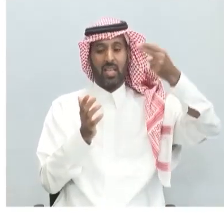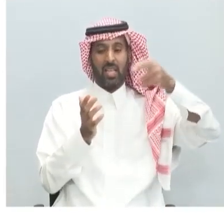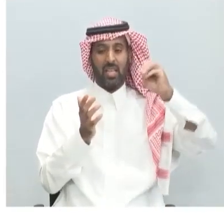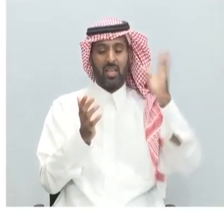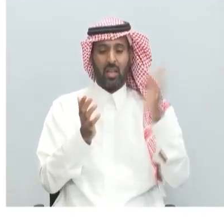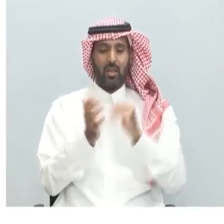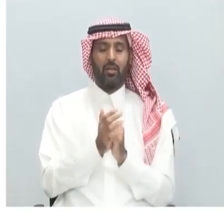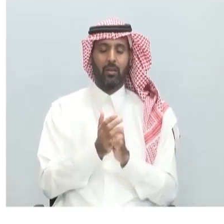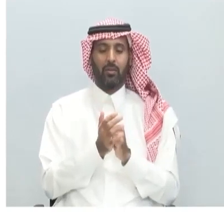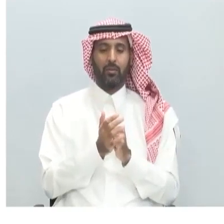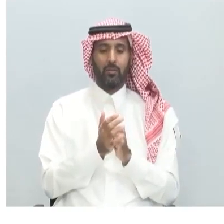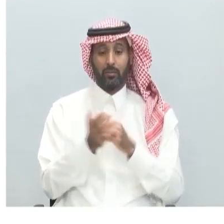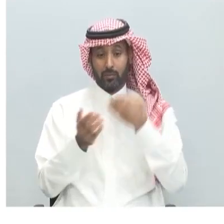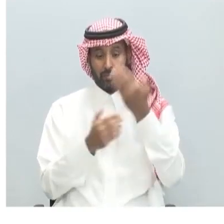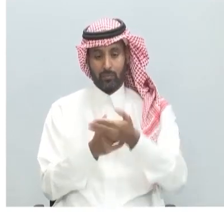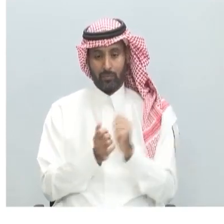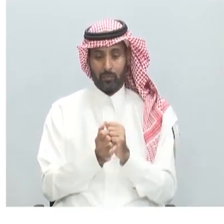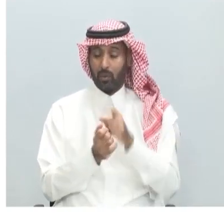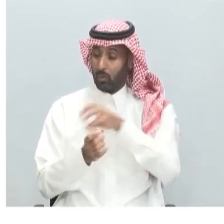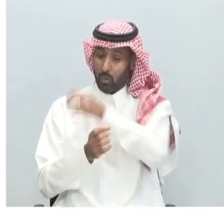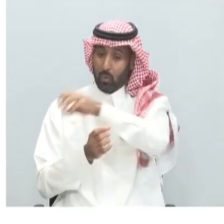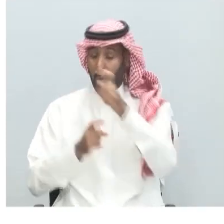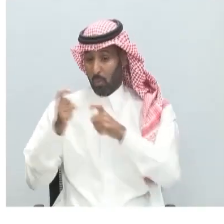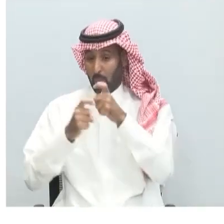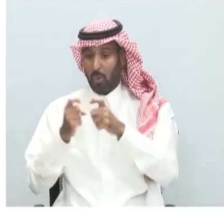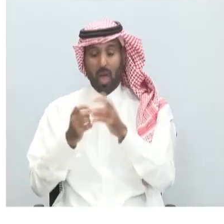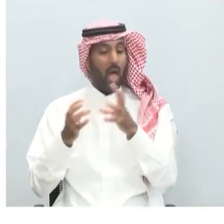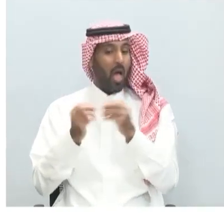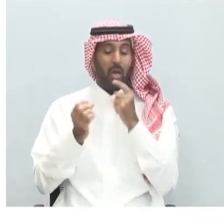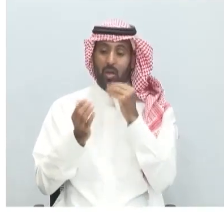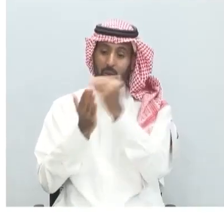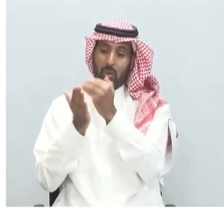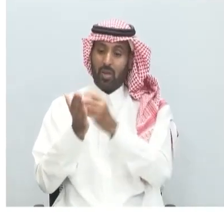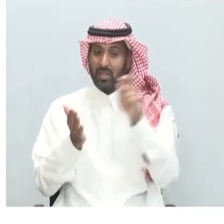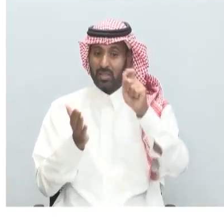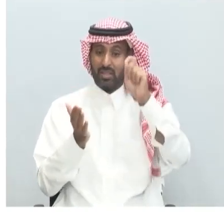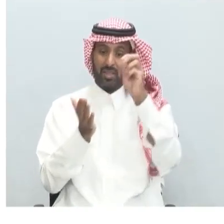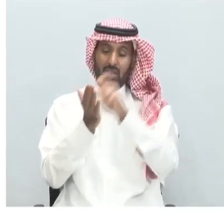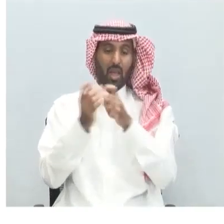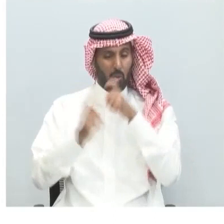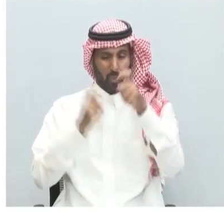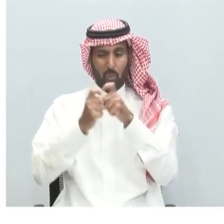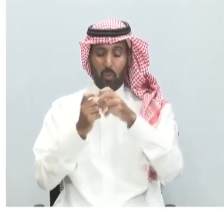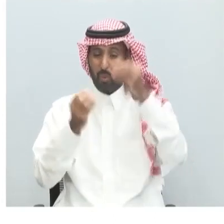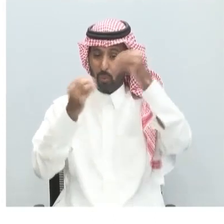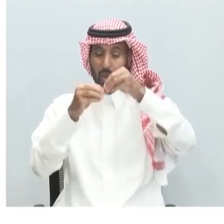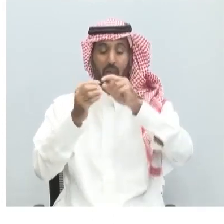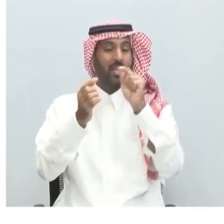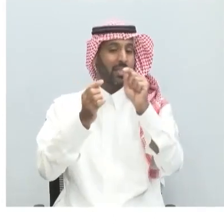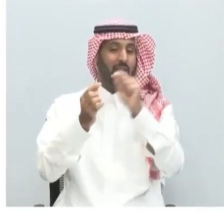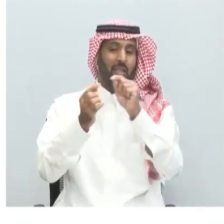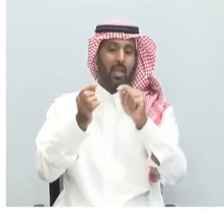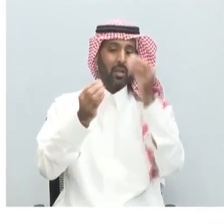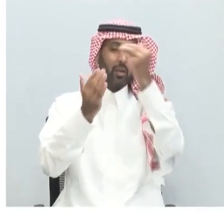الشريحه التوزيع الالكتروني تعريفه ترتيب الذرات وترتيب الالكترونات في الذره كيف